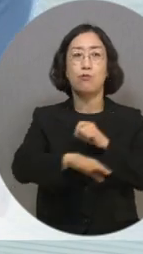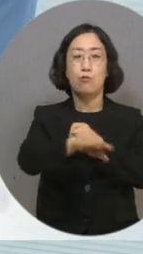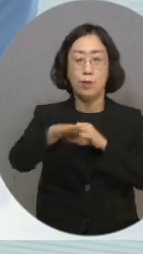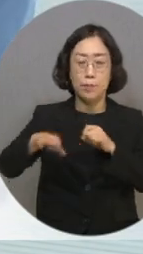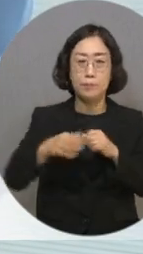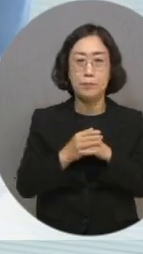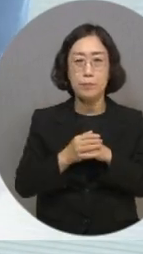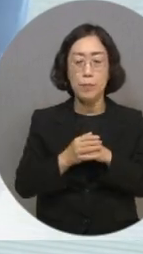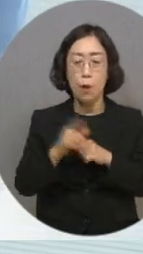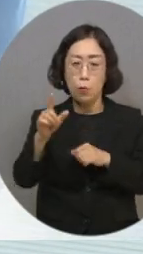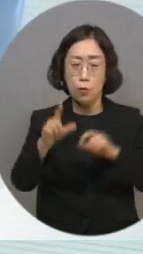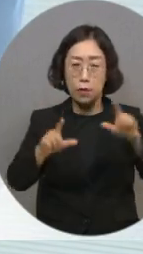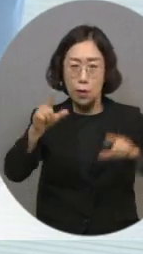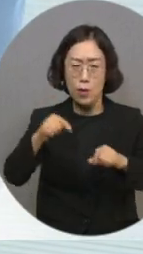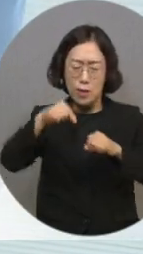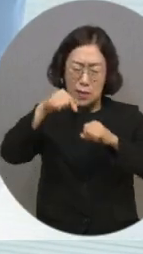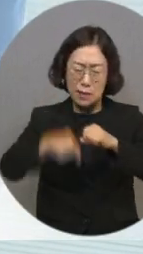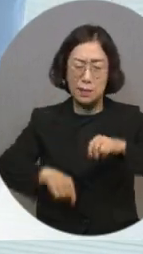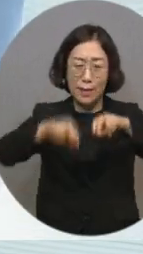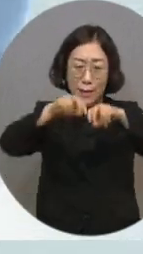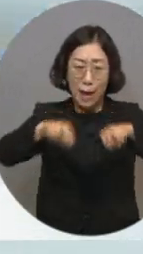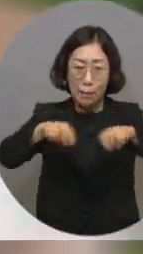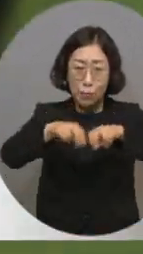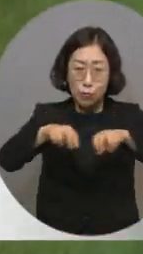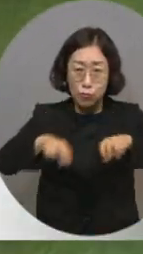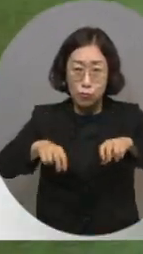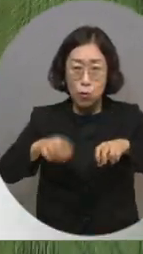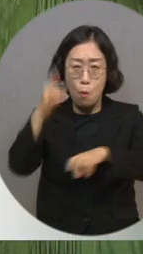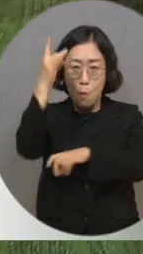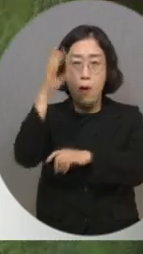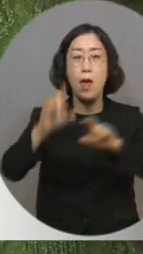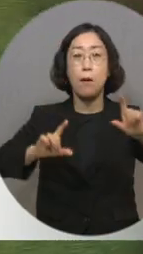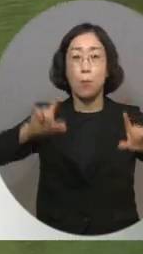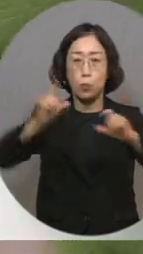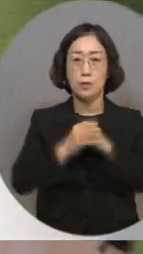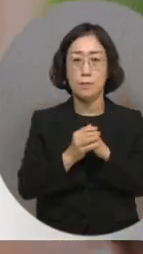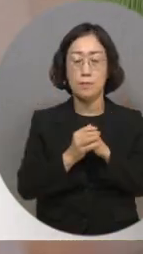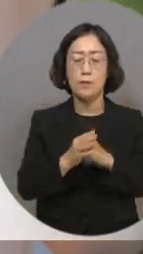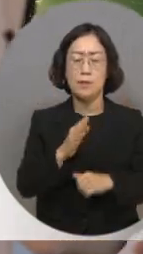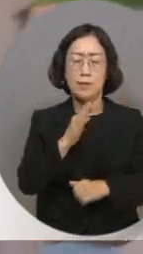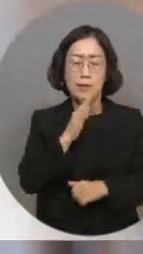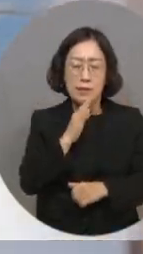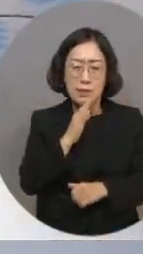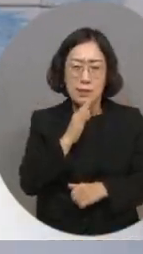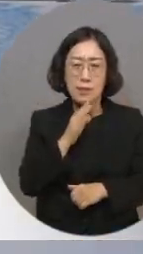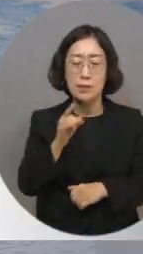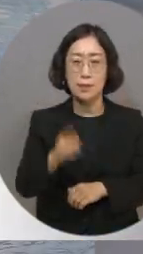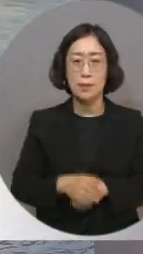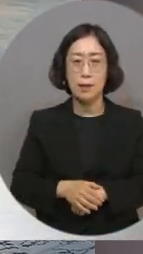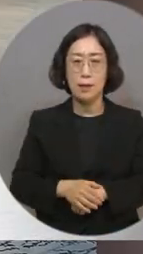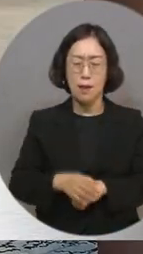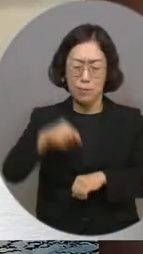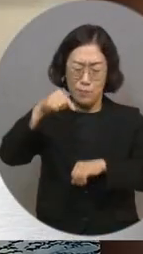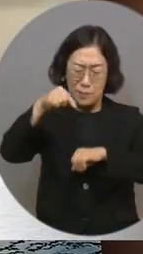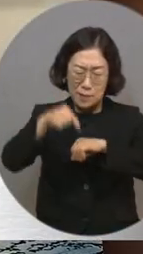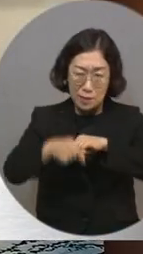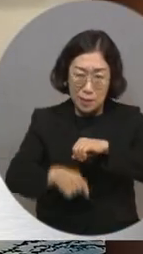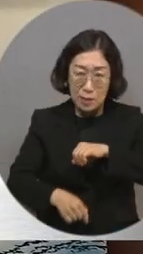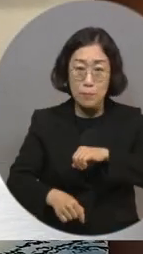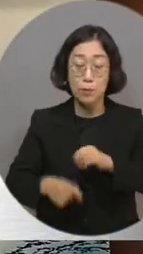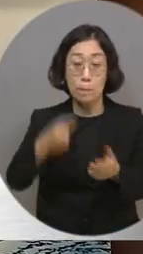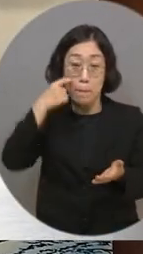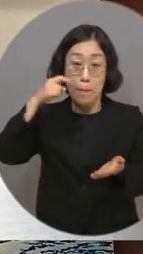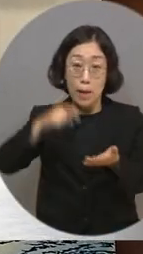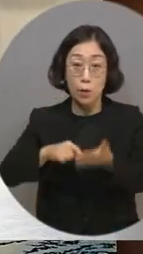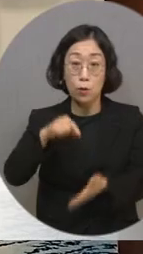어떤 대상을 올곧게 탐구하기 위해서는 그 대상의 원형, 그리고 대상의 가장 원형의 지점을 탐구하는 것이 제가 이야기하고자